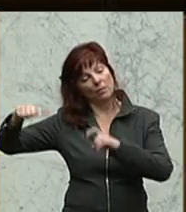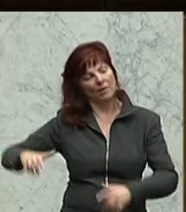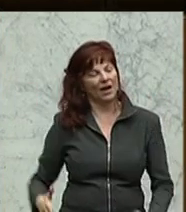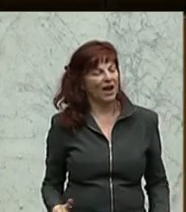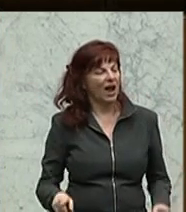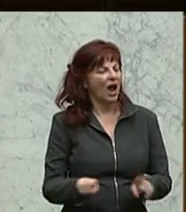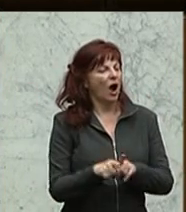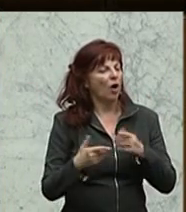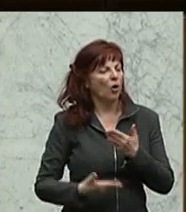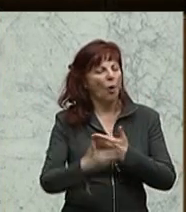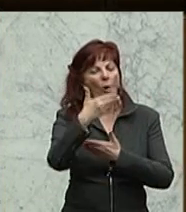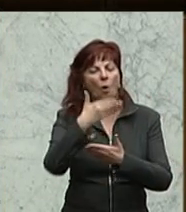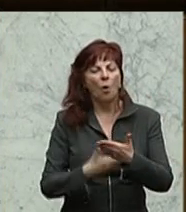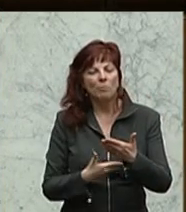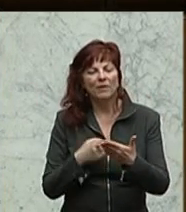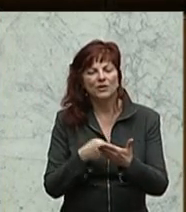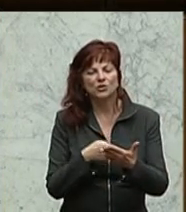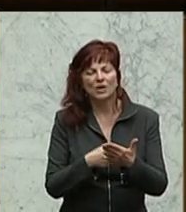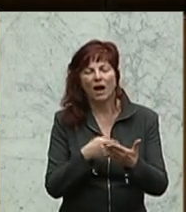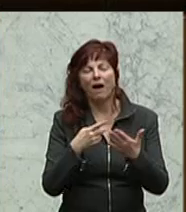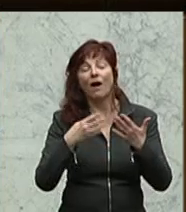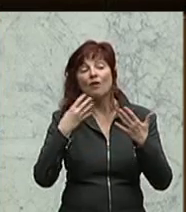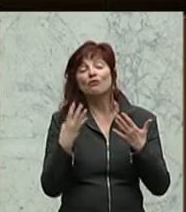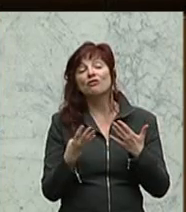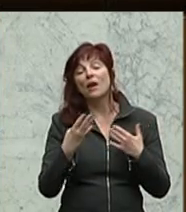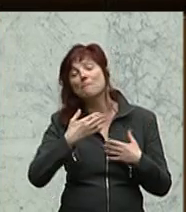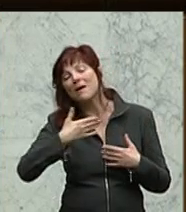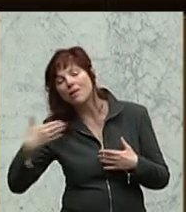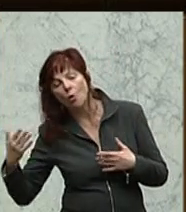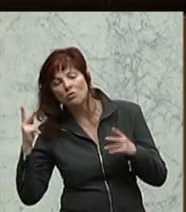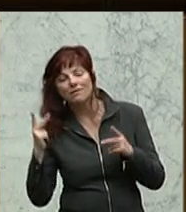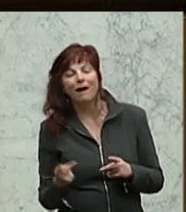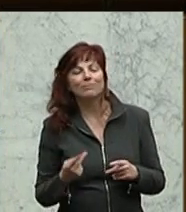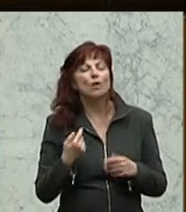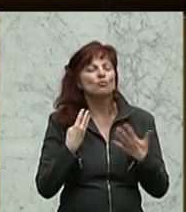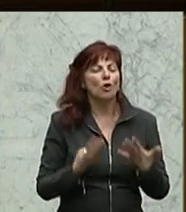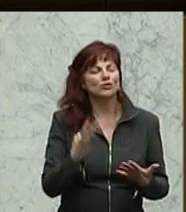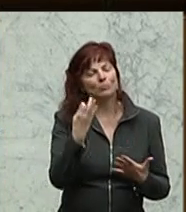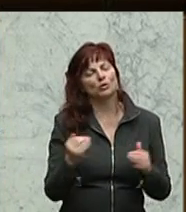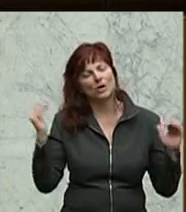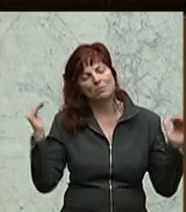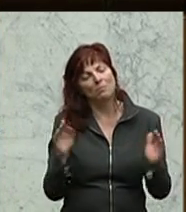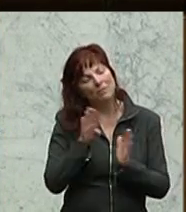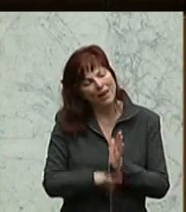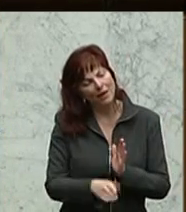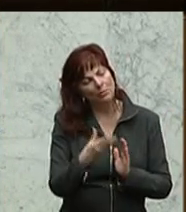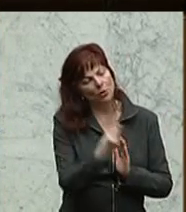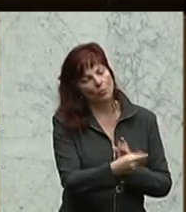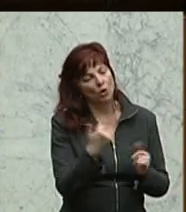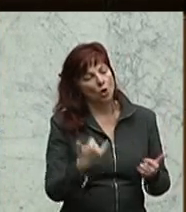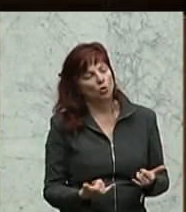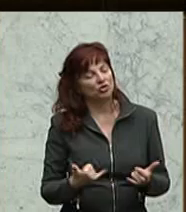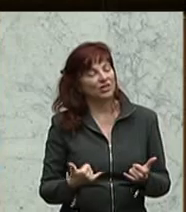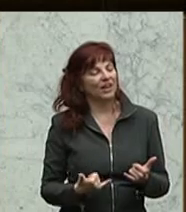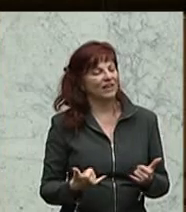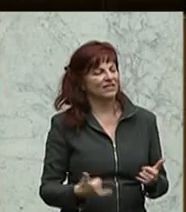Millionen, die es um 90% billiger hätte geben können. Ich denke, und jetzt kommt an die Agrarpolitik. Wo sind denn die geschädigten